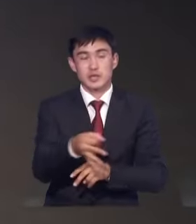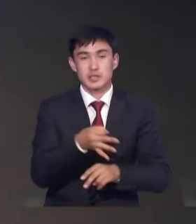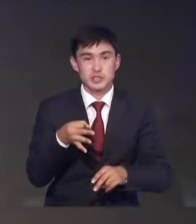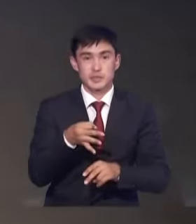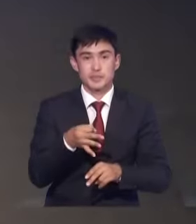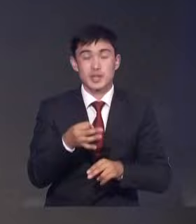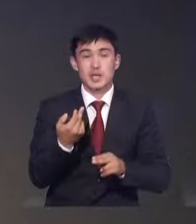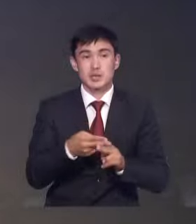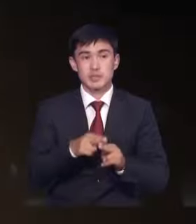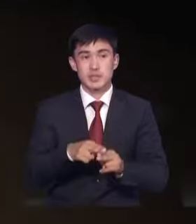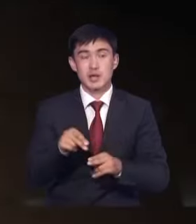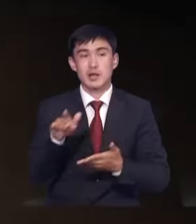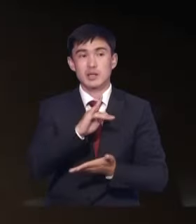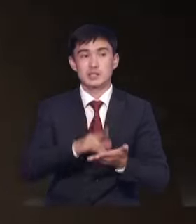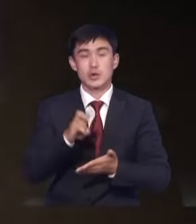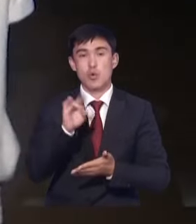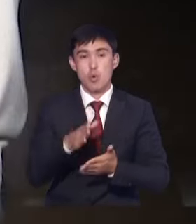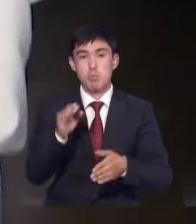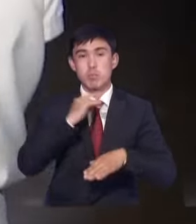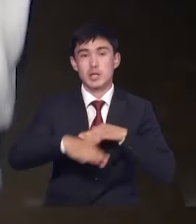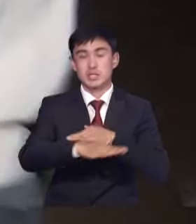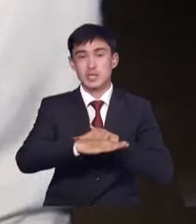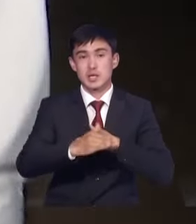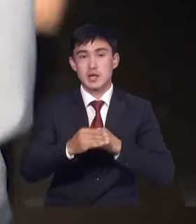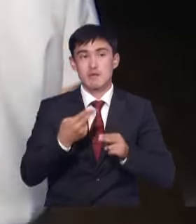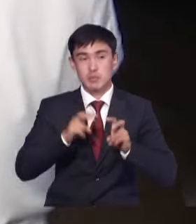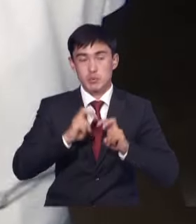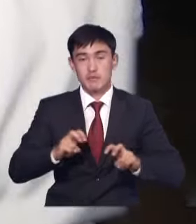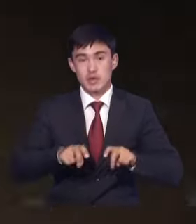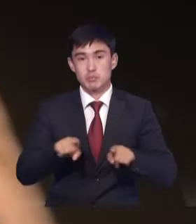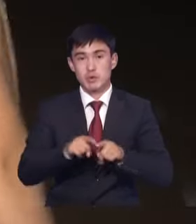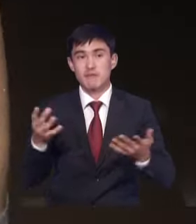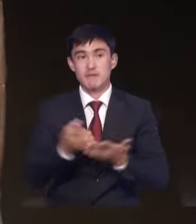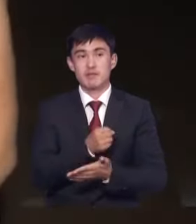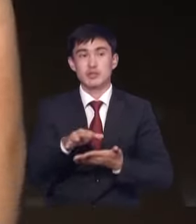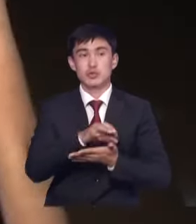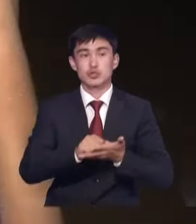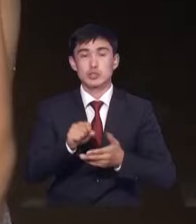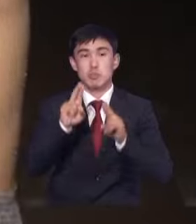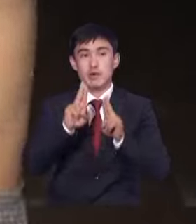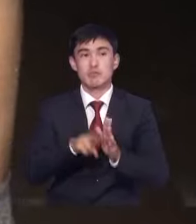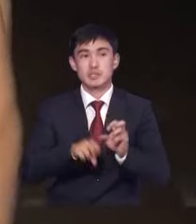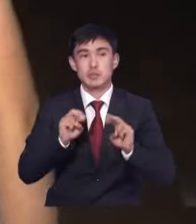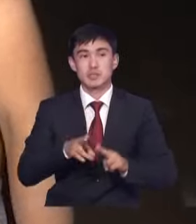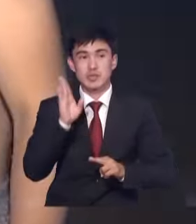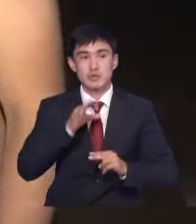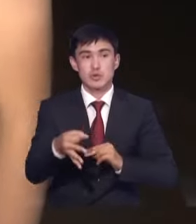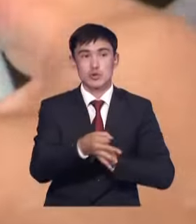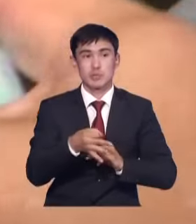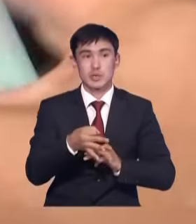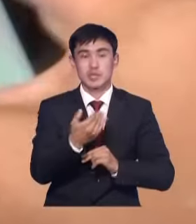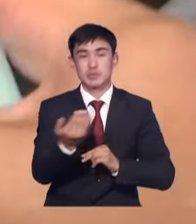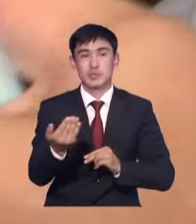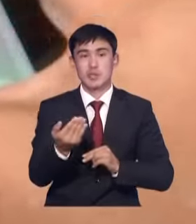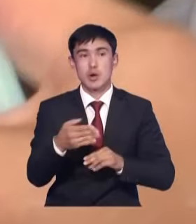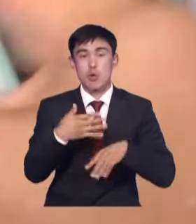водохранилище, а именно на городских коммунальных пляжах. В ходе данных проверок также были выявлены нарушители правил безопасности на водоемах, а